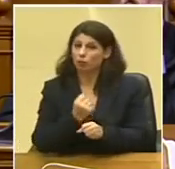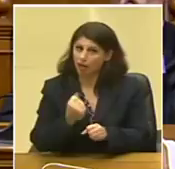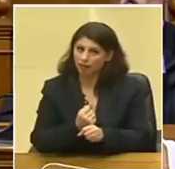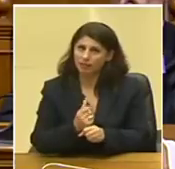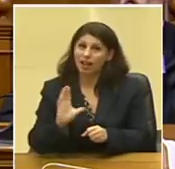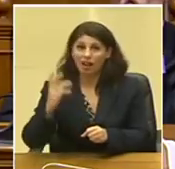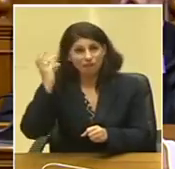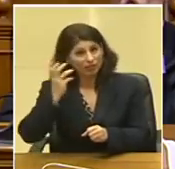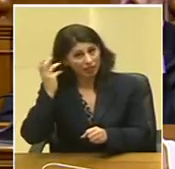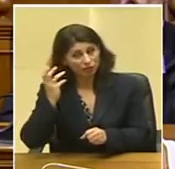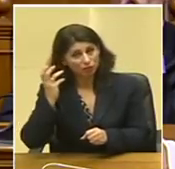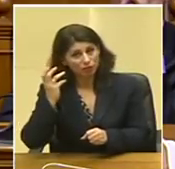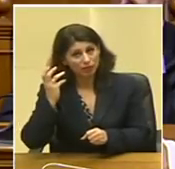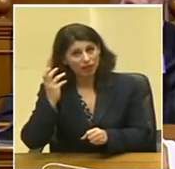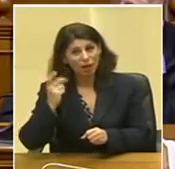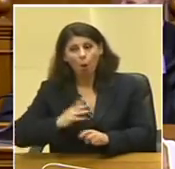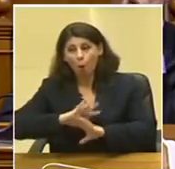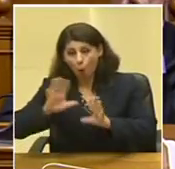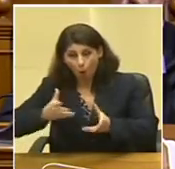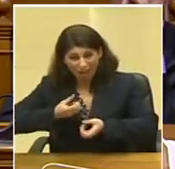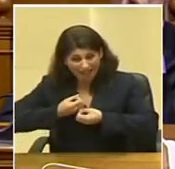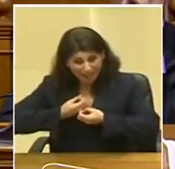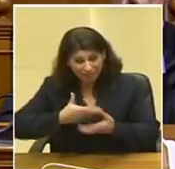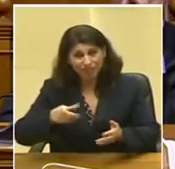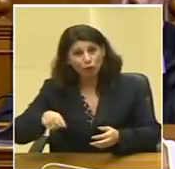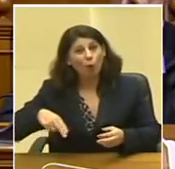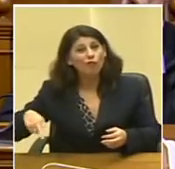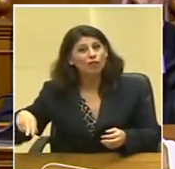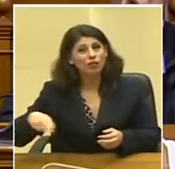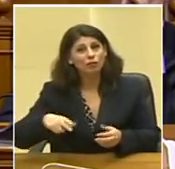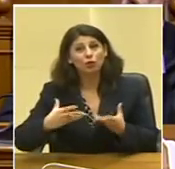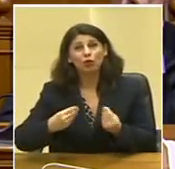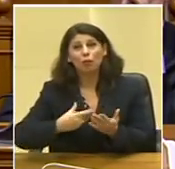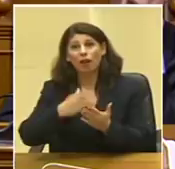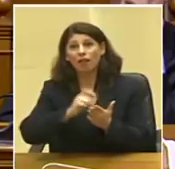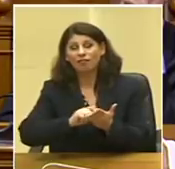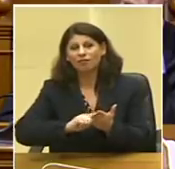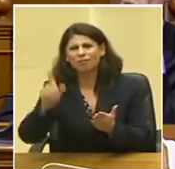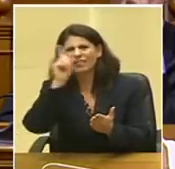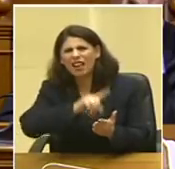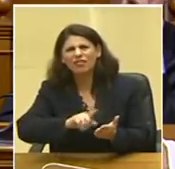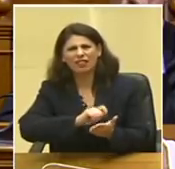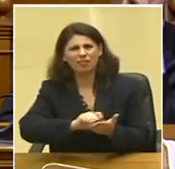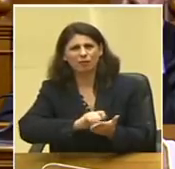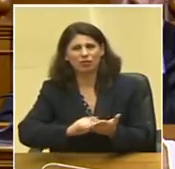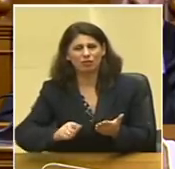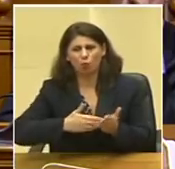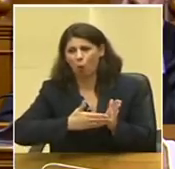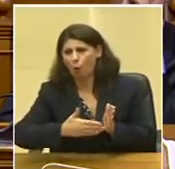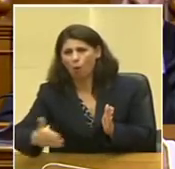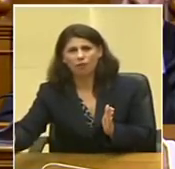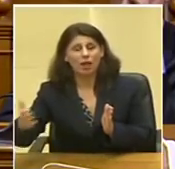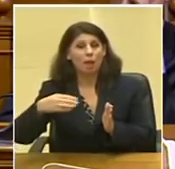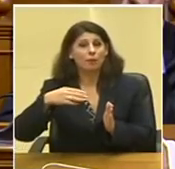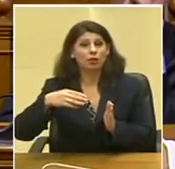Αλλά φαντάζομαι ότι για να δίνει τα ρέστα του αυτός ο φίλος σας με τόσα δημοσιεύματα, fake, όλο αυτό το διάστημα από τα